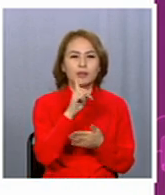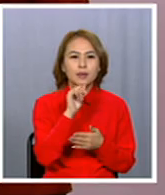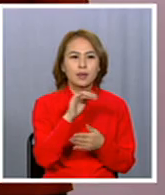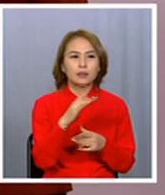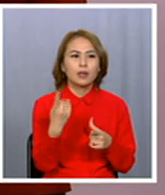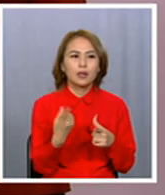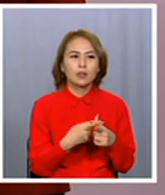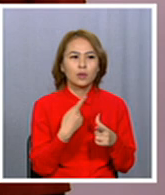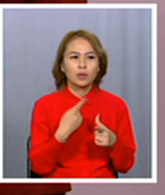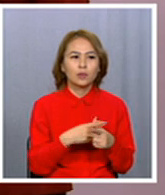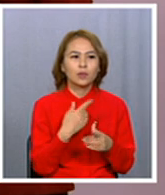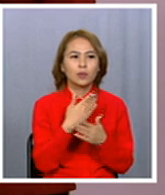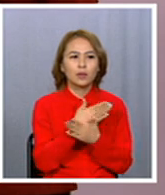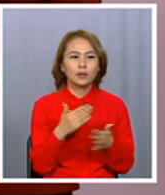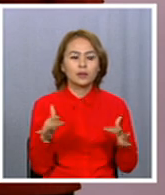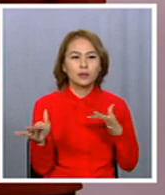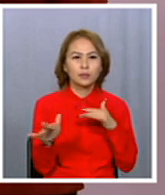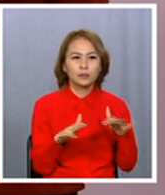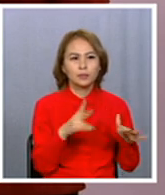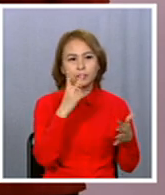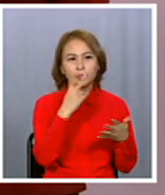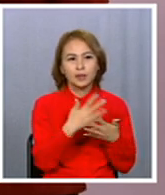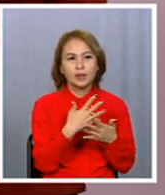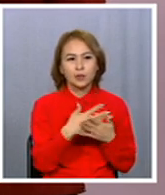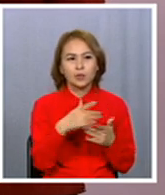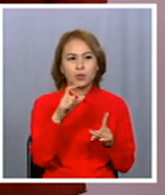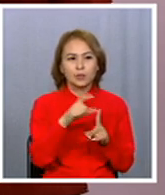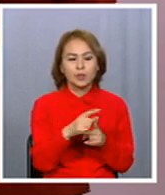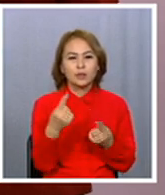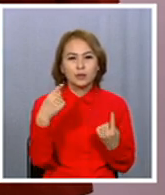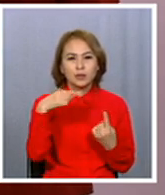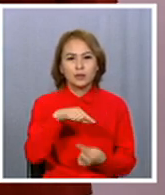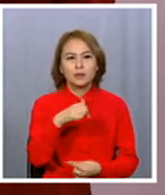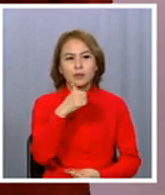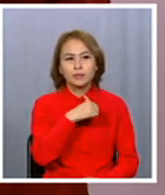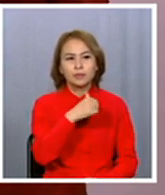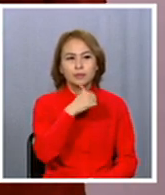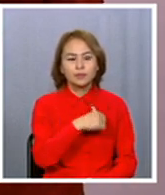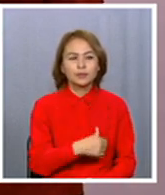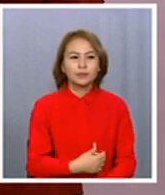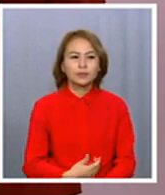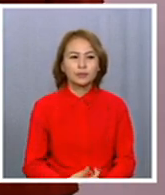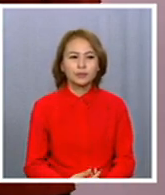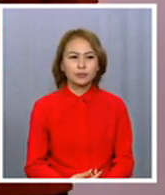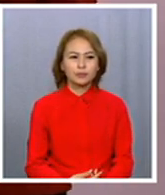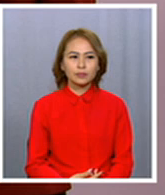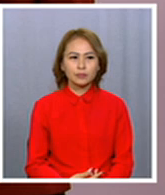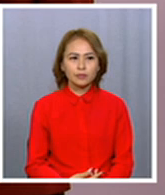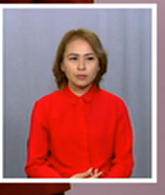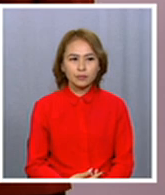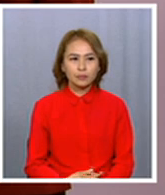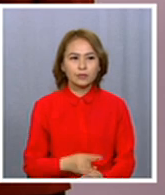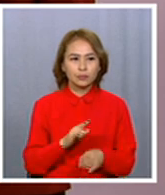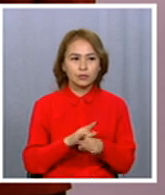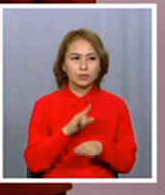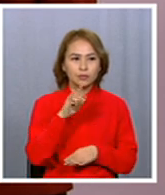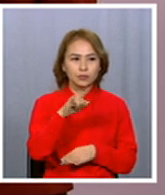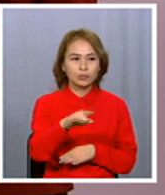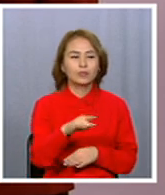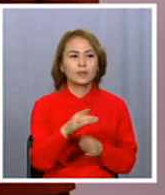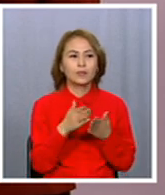атауларын олардың қимылын білдіретін сөздермен сәйкестендіріңдер. Яғни мұнда ұшақ,